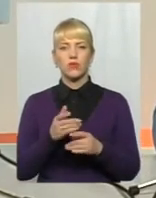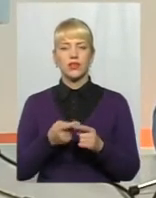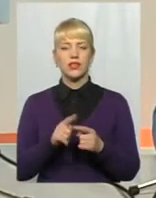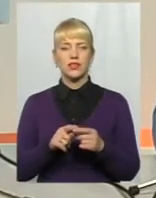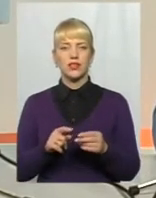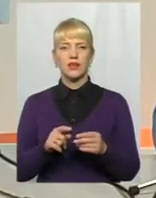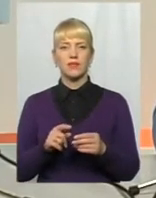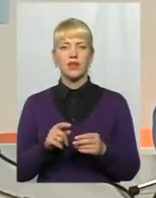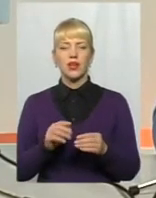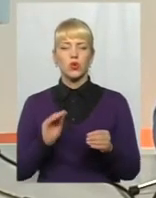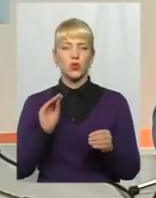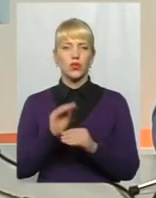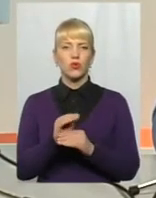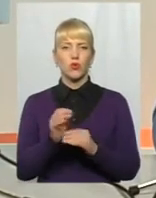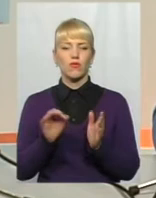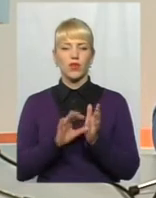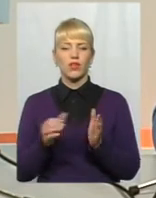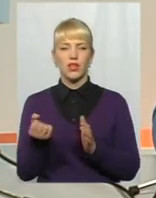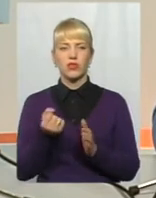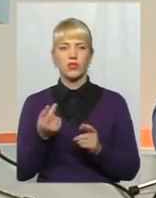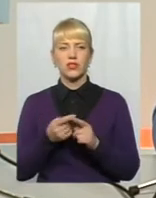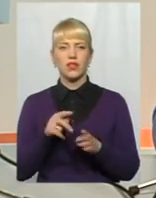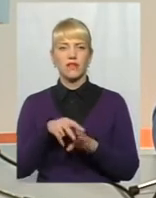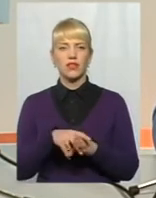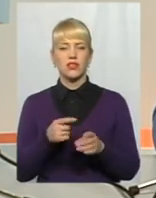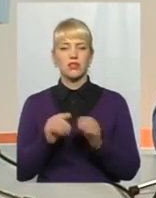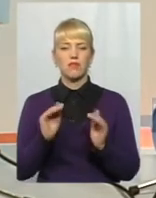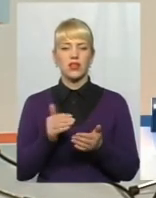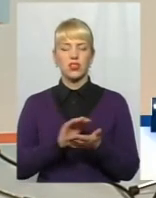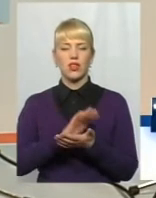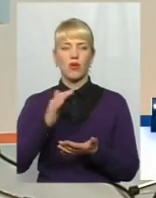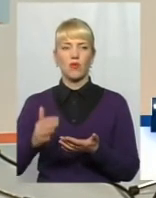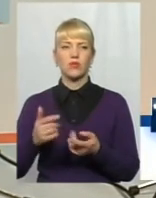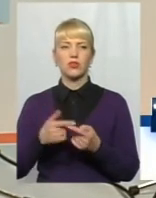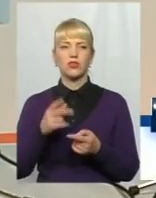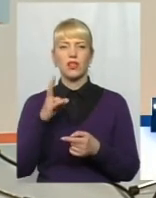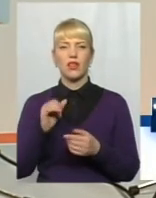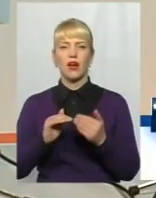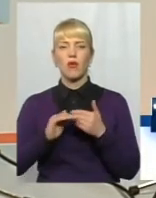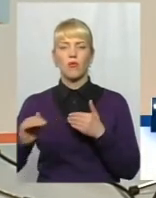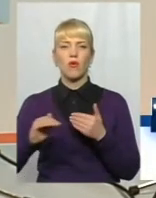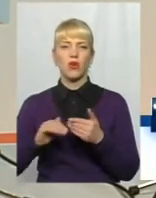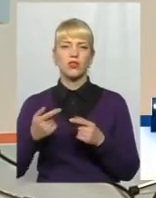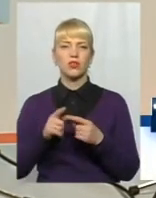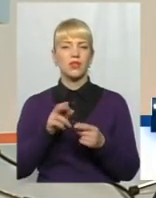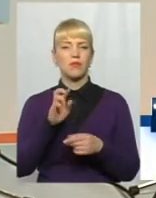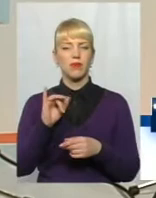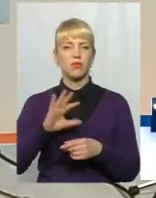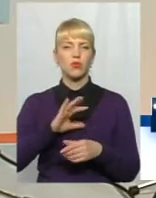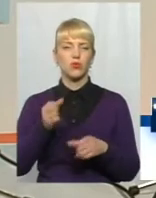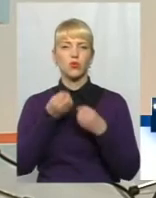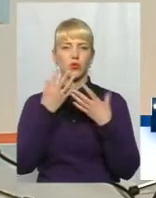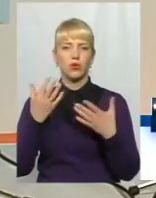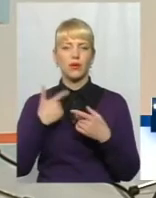енергоносії, і це буде навантаження, менше буде накопичуватися цих відходів на полігонах. Так, це було б дуже доцільно. Вважаєте, це можливо в